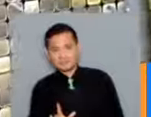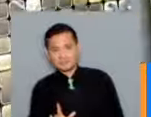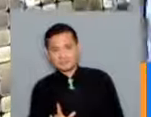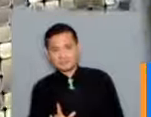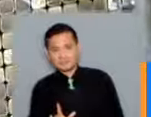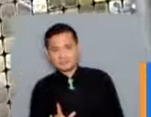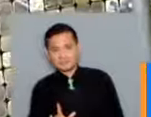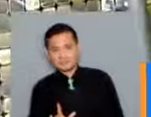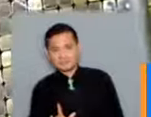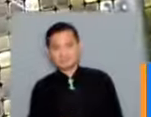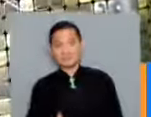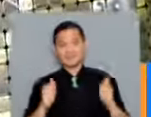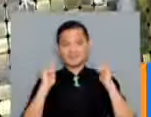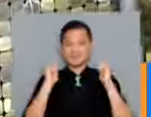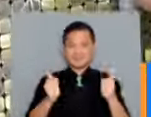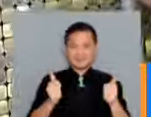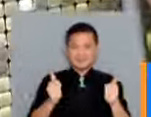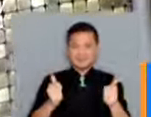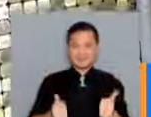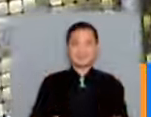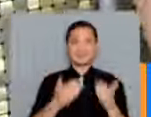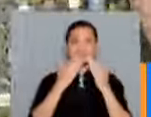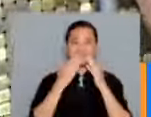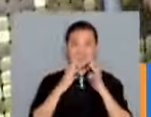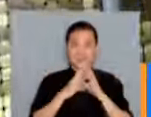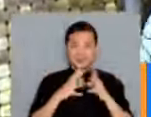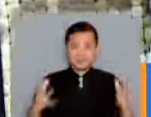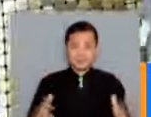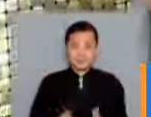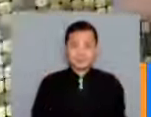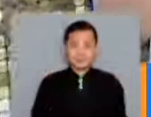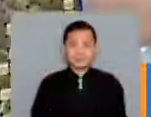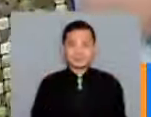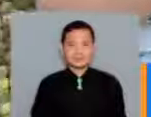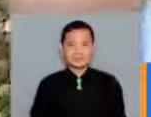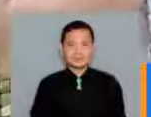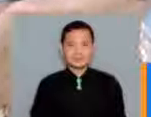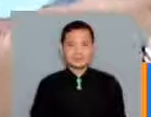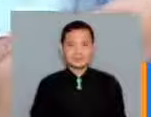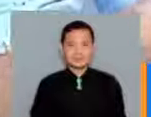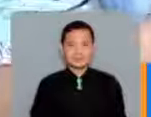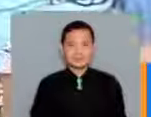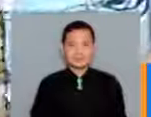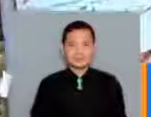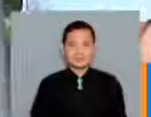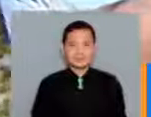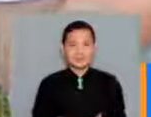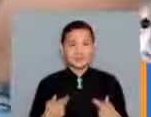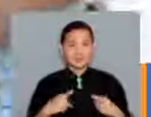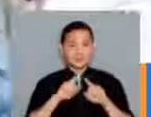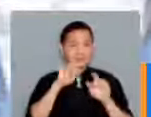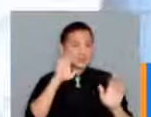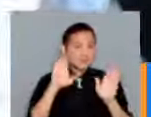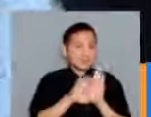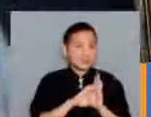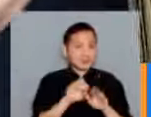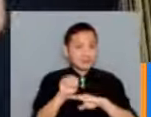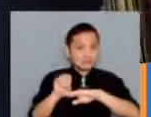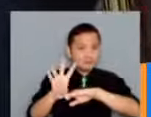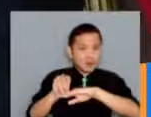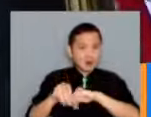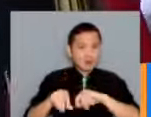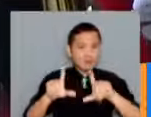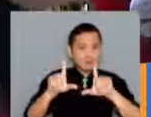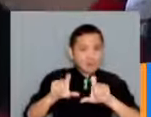Ayan, ayan. Thank you so much. Ito ha, palagay na lang. Oh, ito, may mga pictures na nga rin sila ng mga naka-upload dito. Ayan, napakita niyo yung